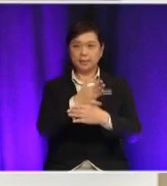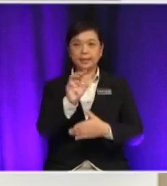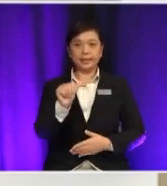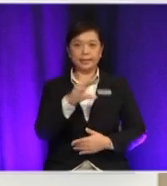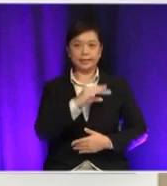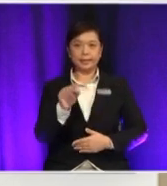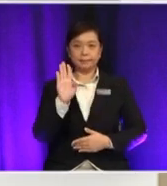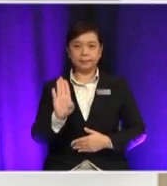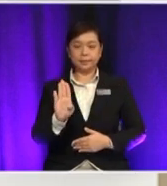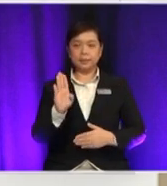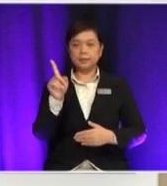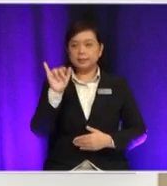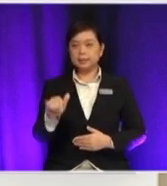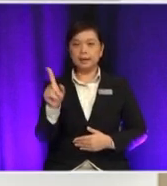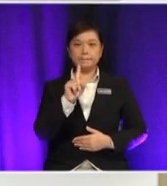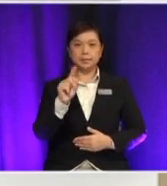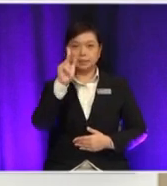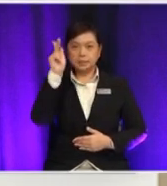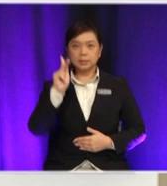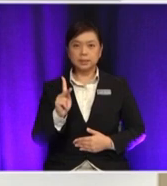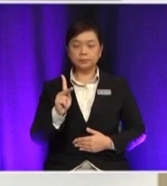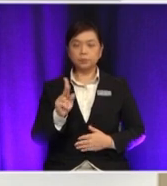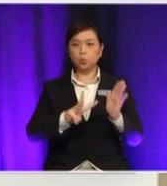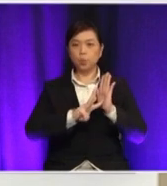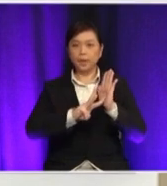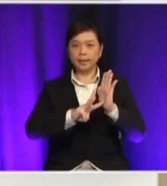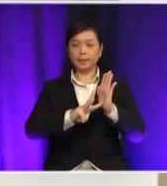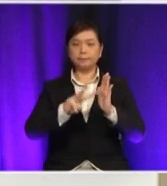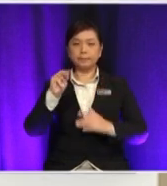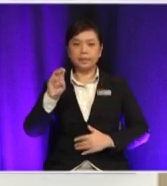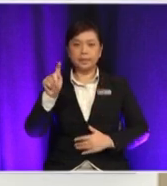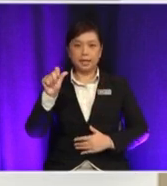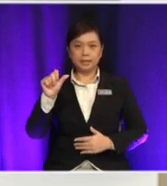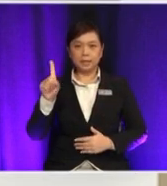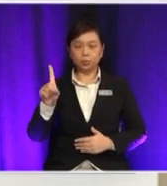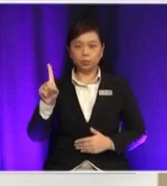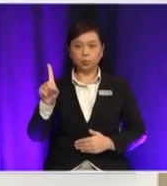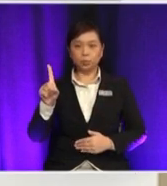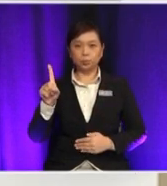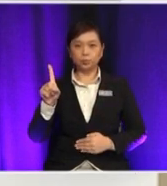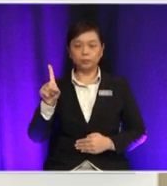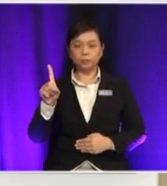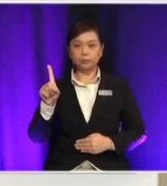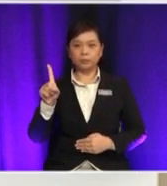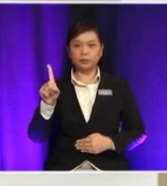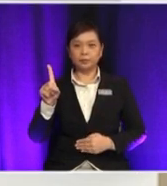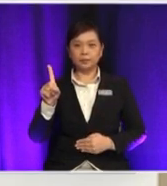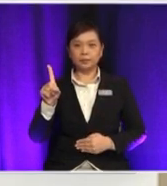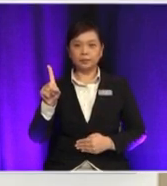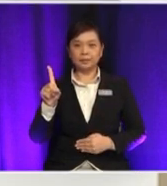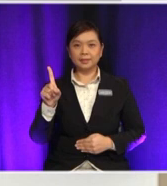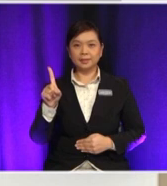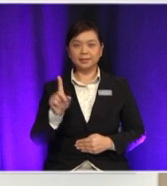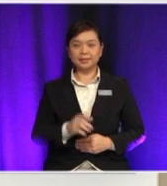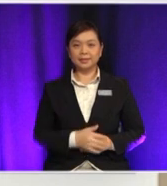yang manakah mewakili metafase 1 Kris Adel nih